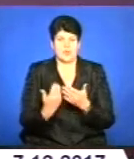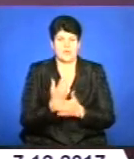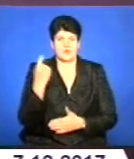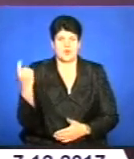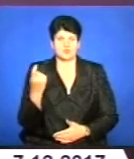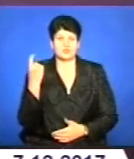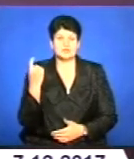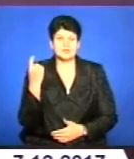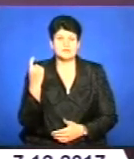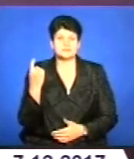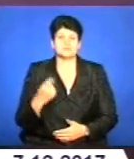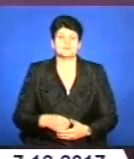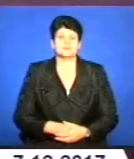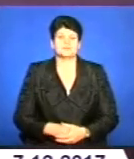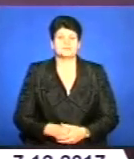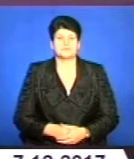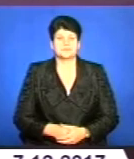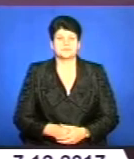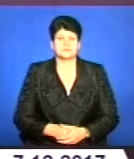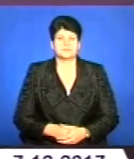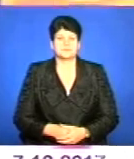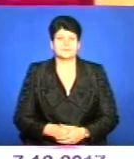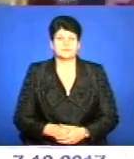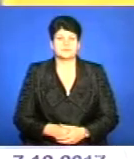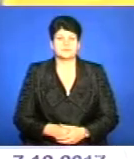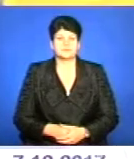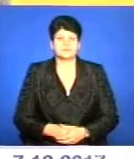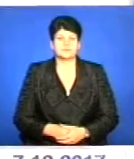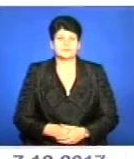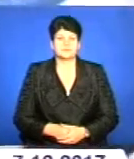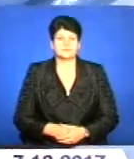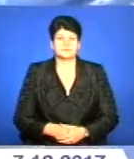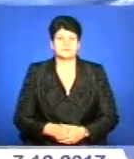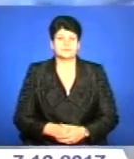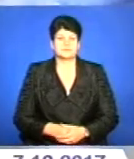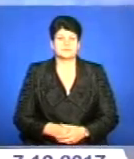господарів. Анастасія Чичко, Андрій Прокопів, Вісті ТТБ.